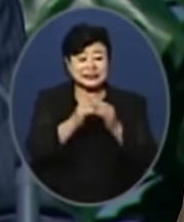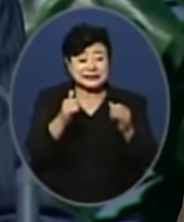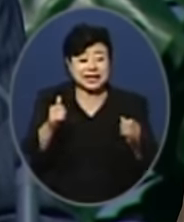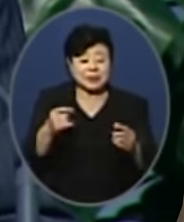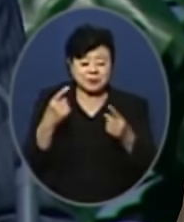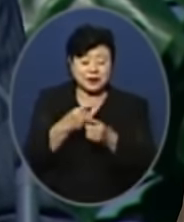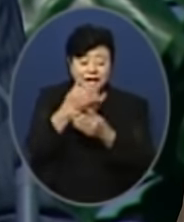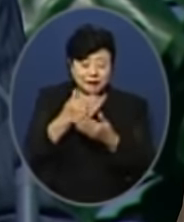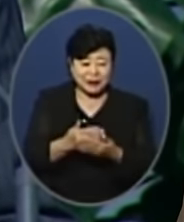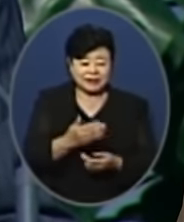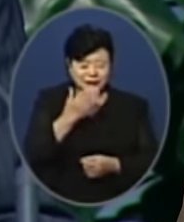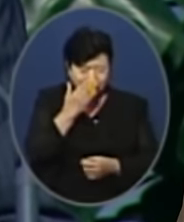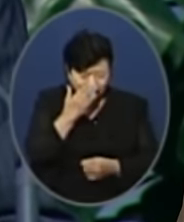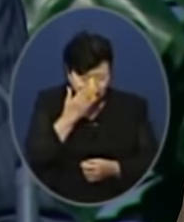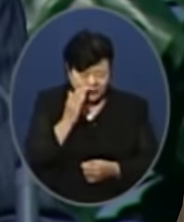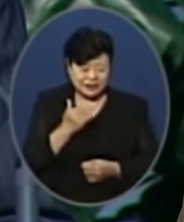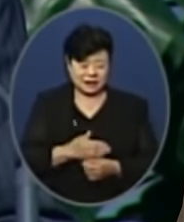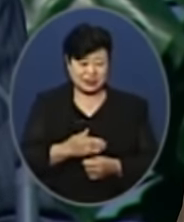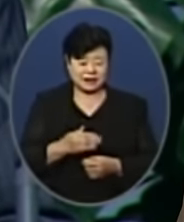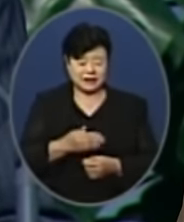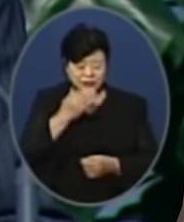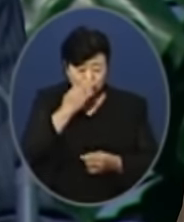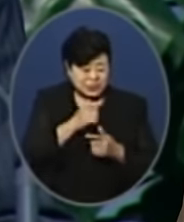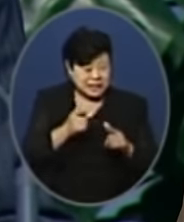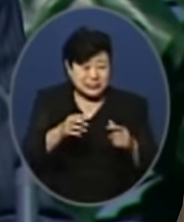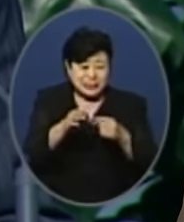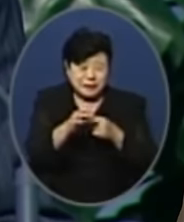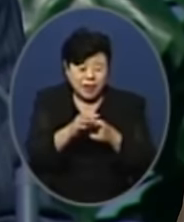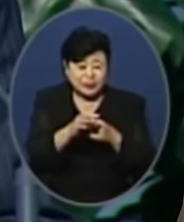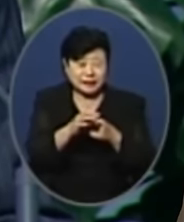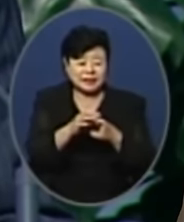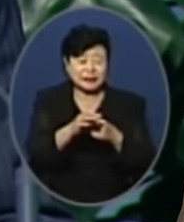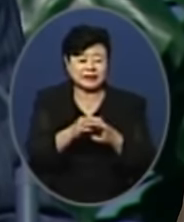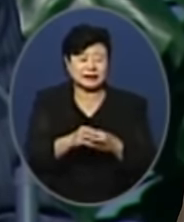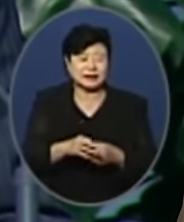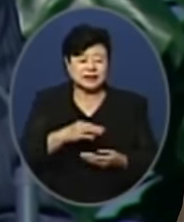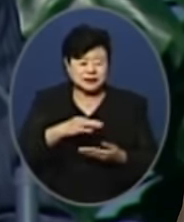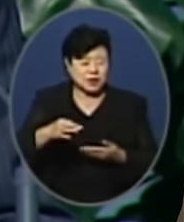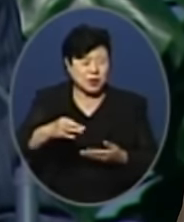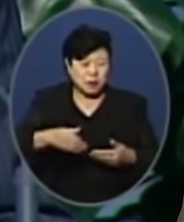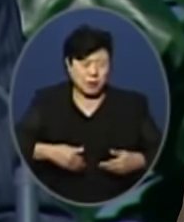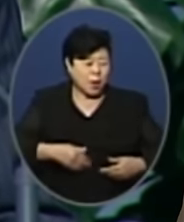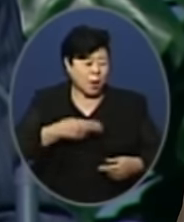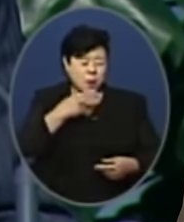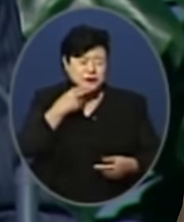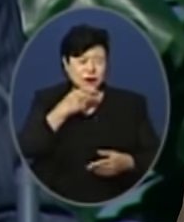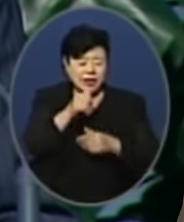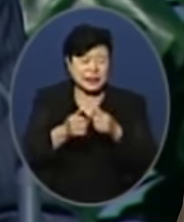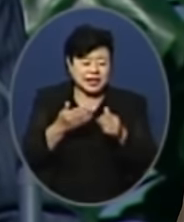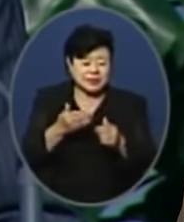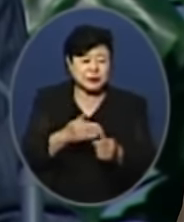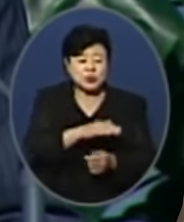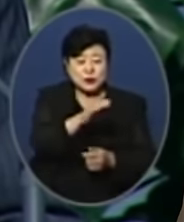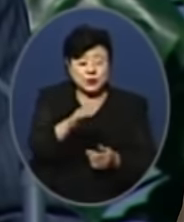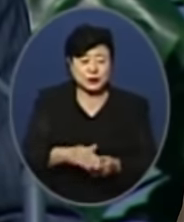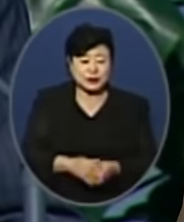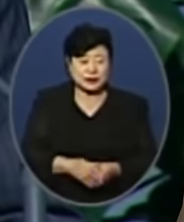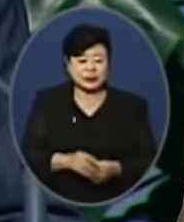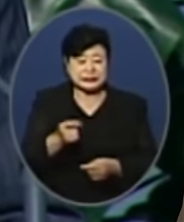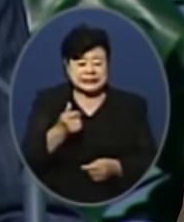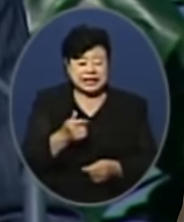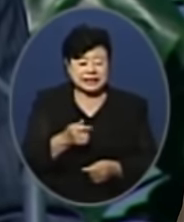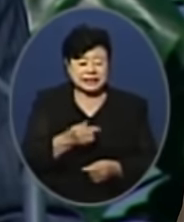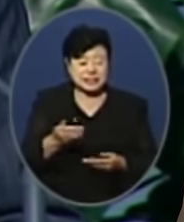사람은 깨어져야 설만해요. 안 깨어진 사람은 쓸모가 없습니다. 하나님이 우리를 적은